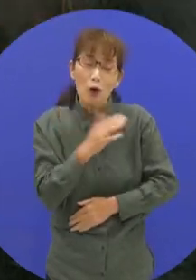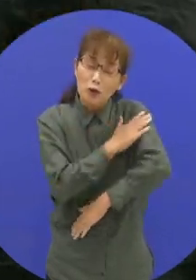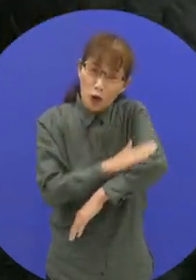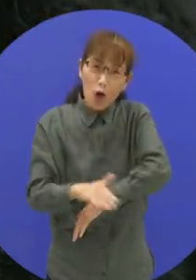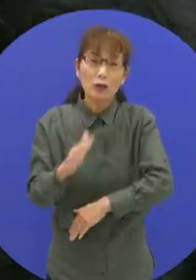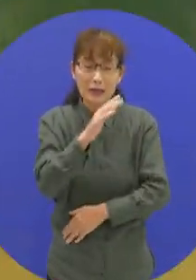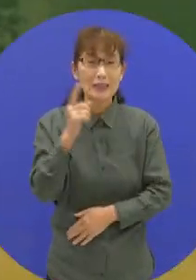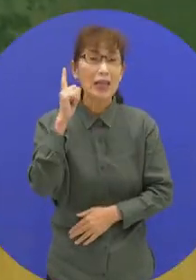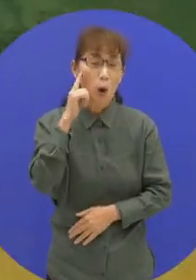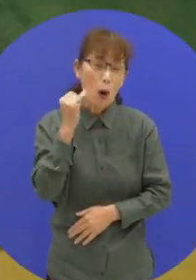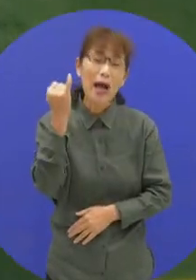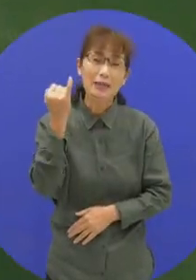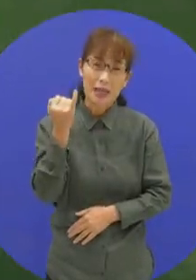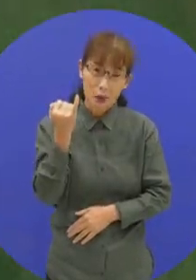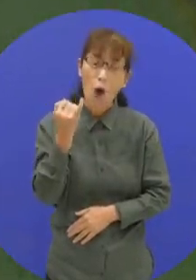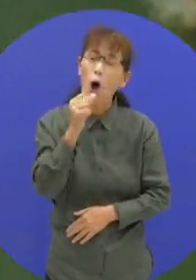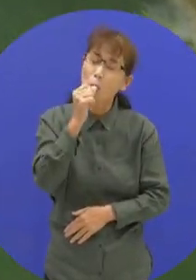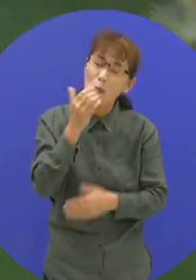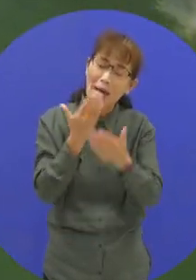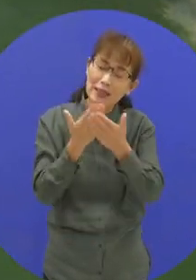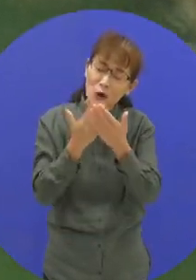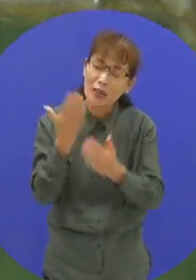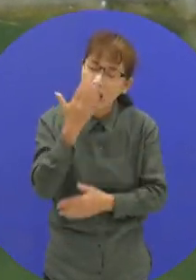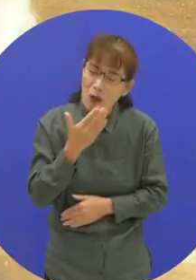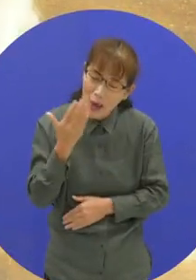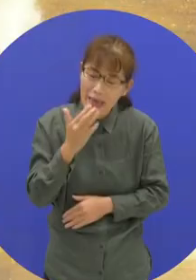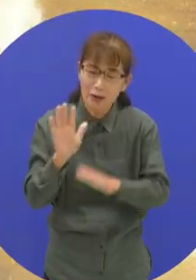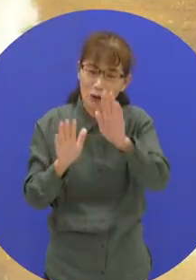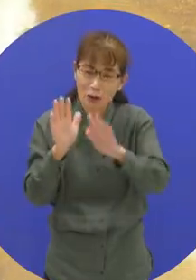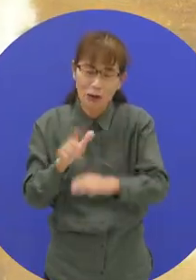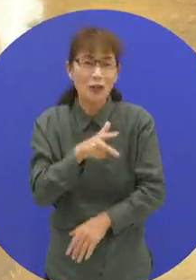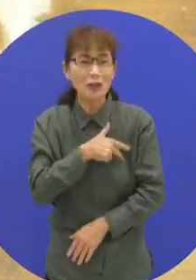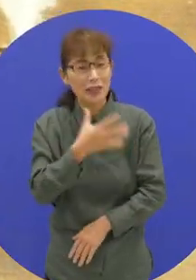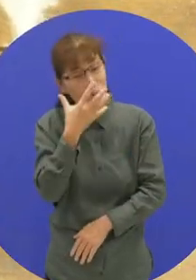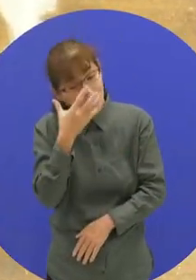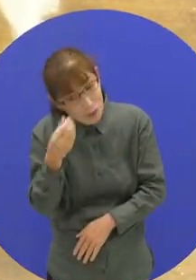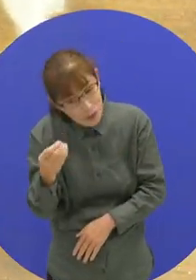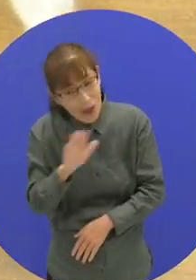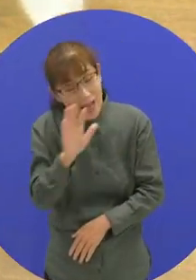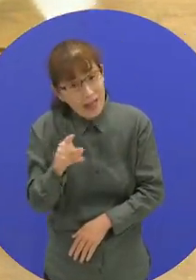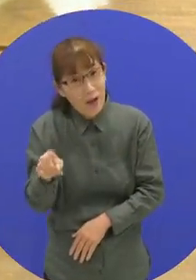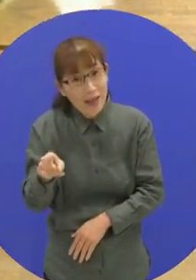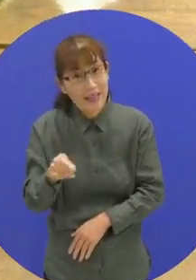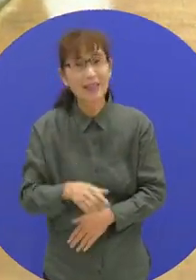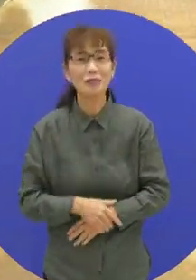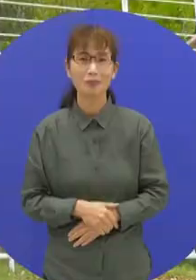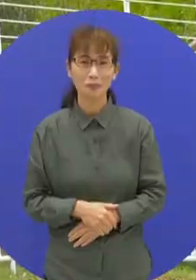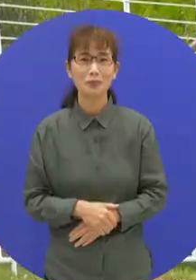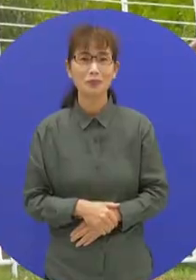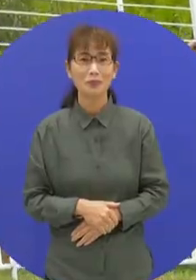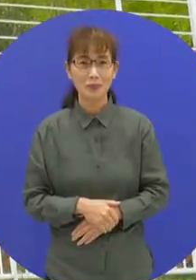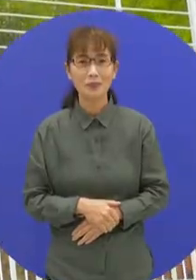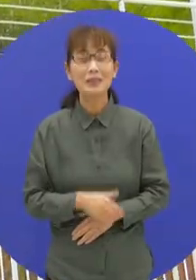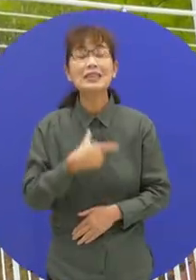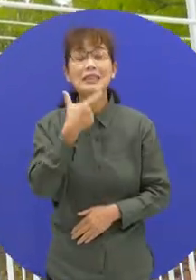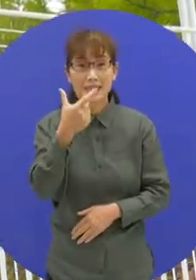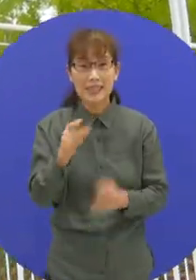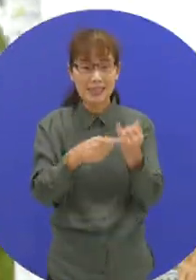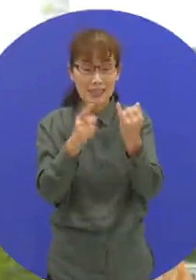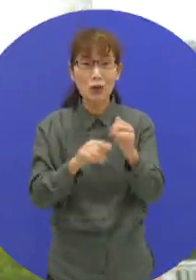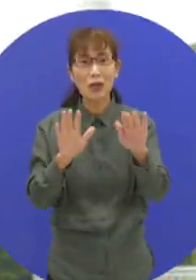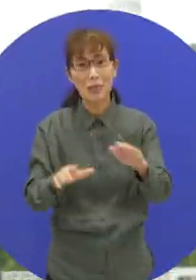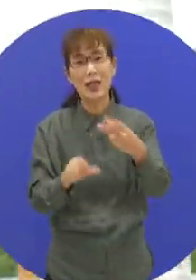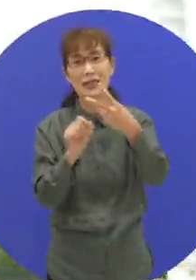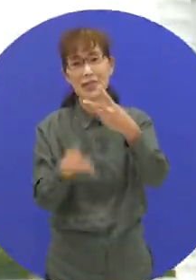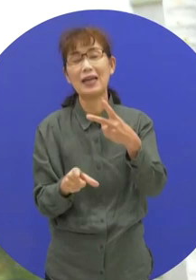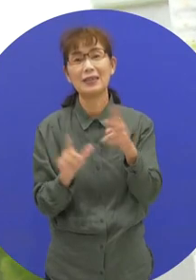がそれでもお母さんのおっぱい欲しさに甘える姿がスタッフの目にもたまらない可愛さです。 アミメキリンの糸も2